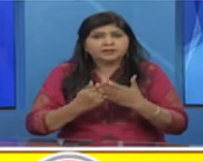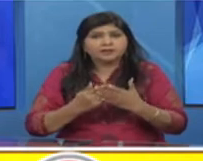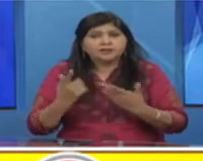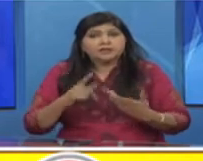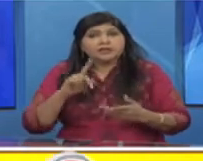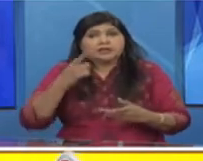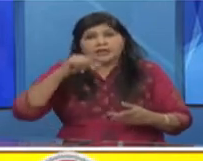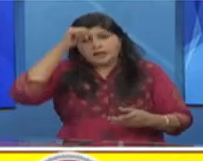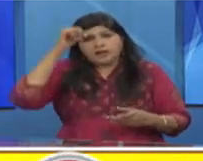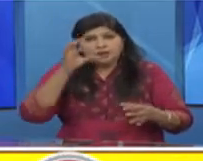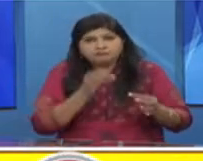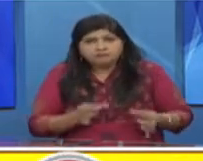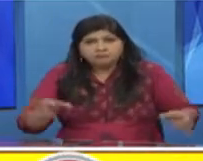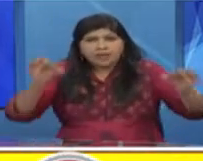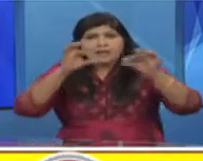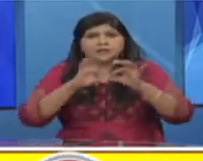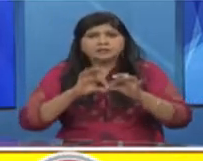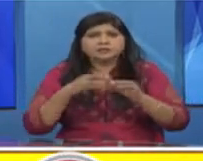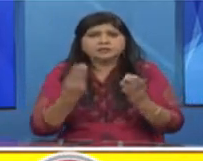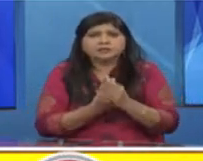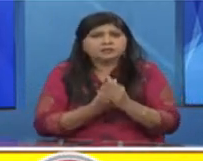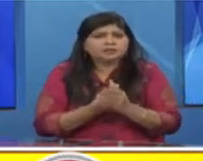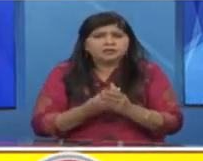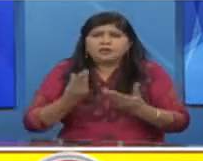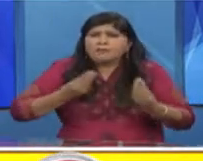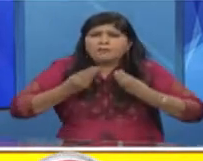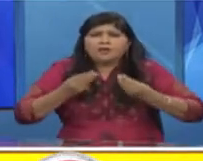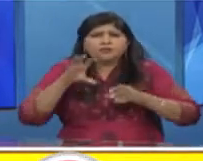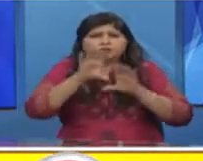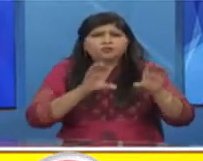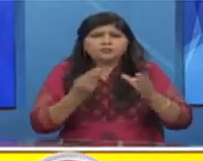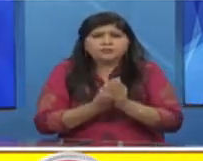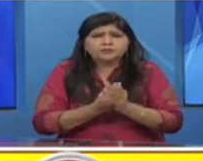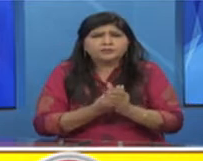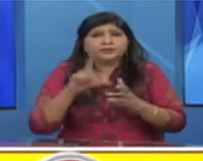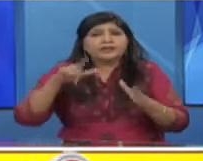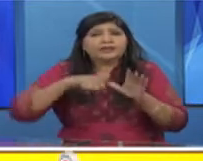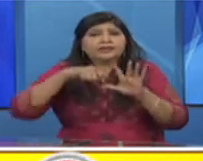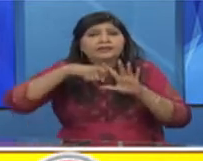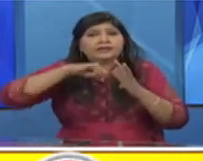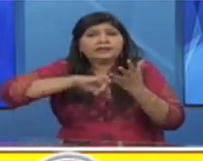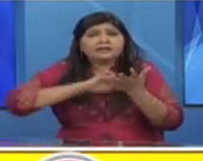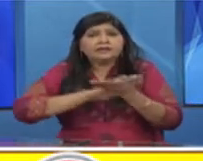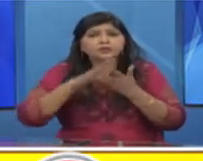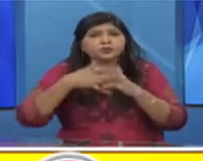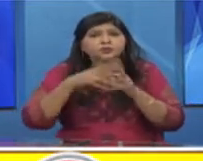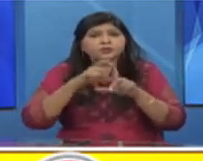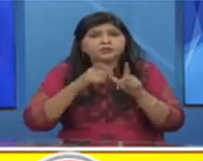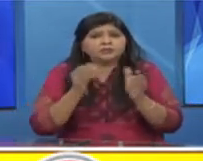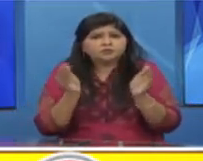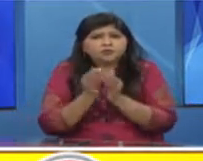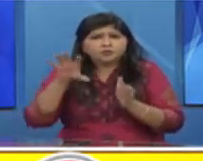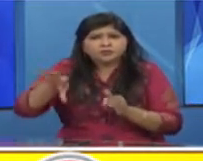एकीकरण में कुछ खास प्रांतों में ही उनकी भूमिका की चर्चा होती है। लक्षद्वीप जैसी छोटी जगह के लिए भी